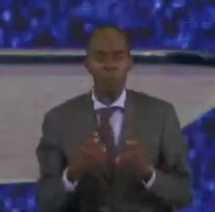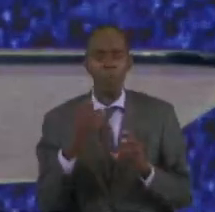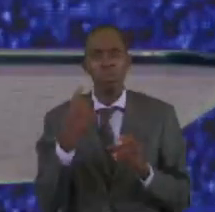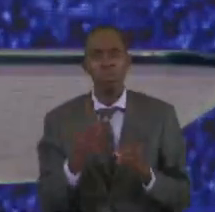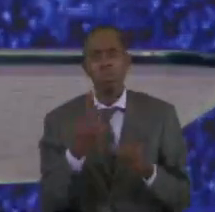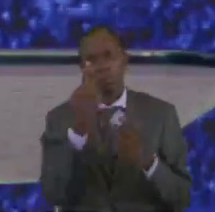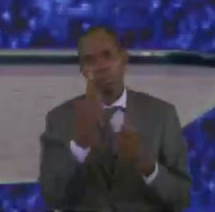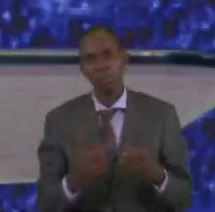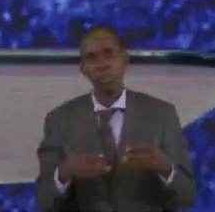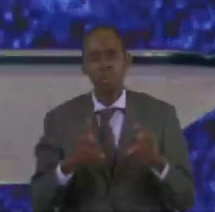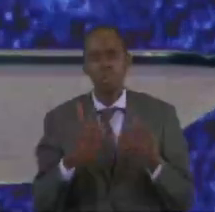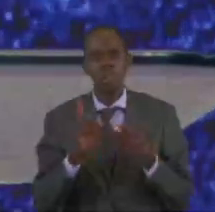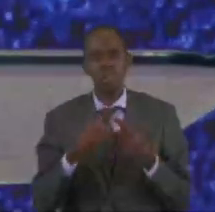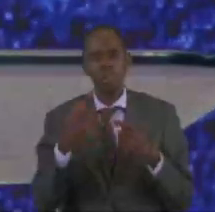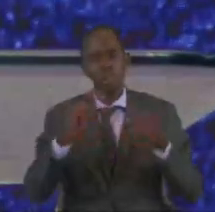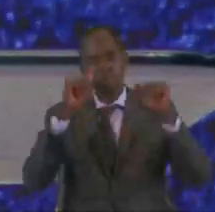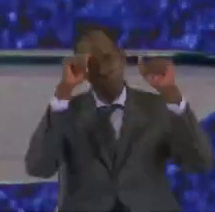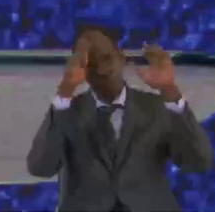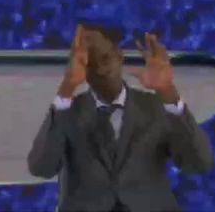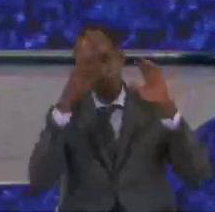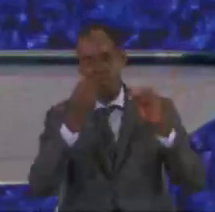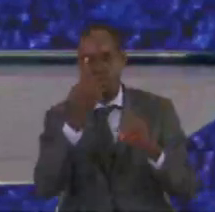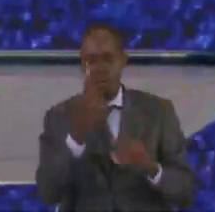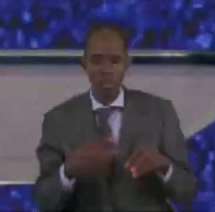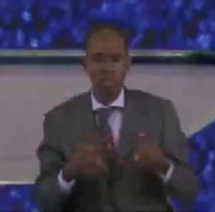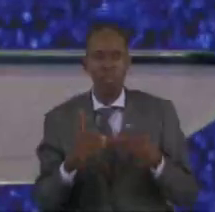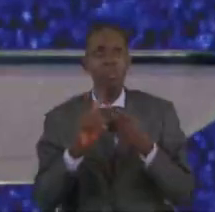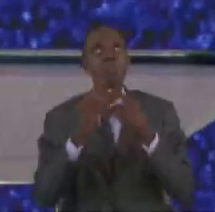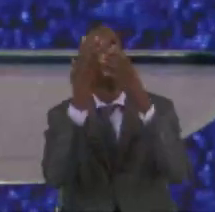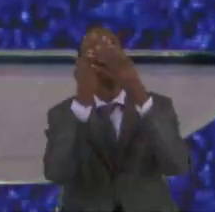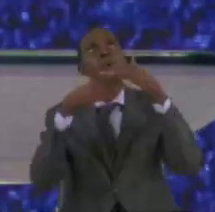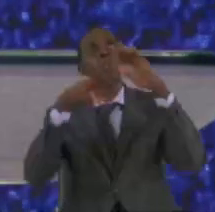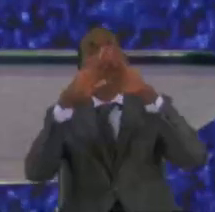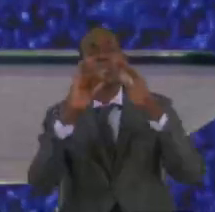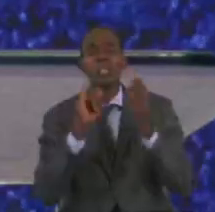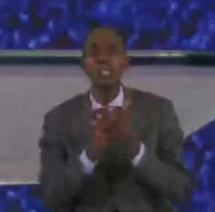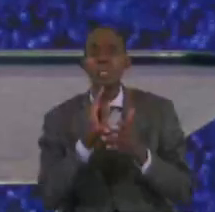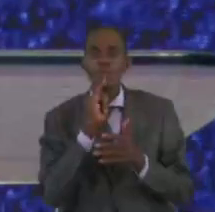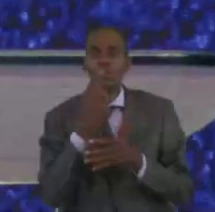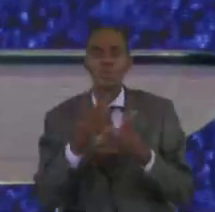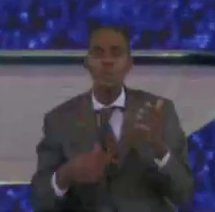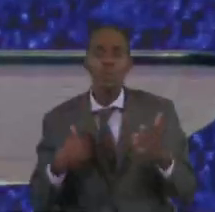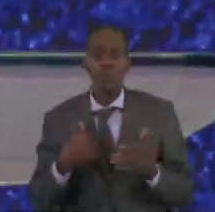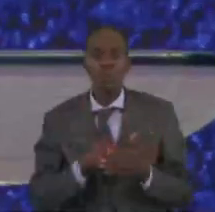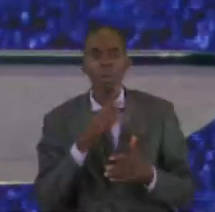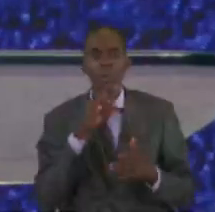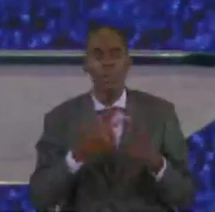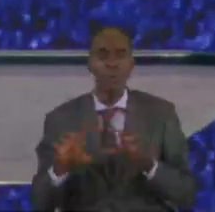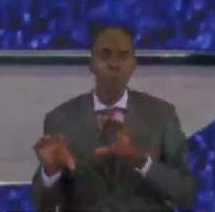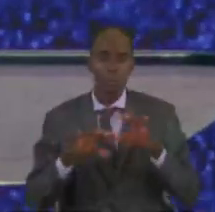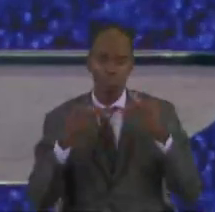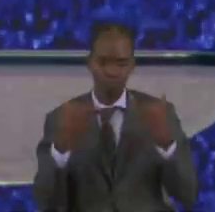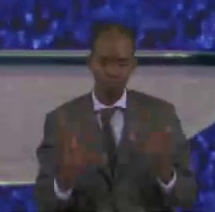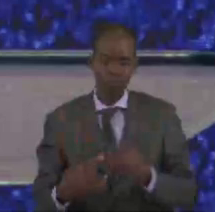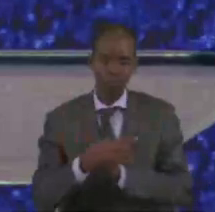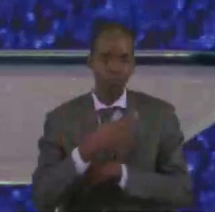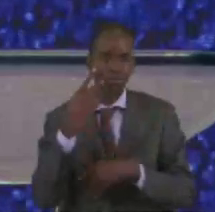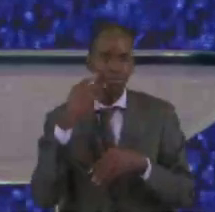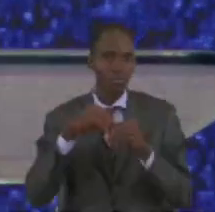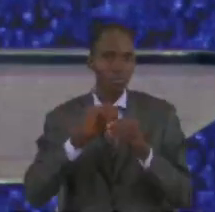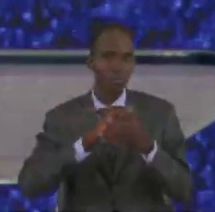voie, le seul chemin vers le Père, le seul chemin au ciel. C'est ce